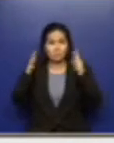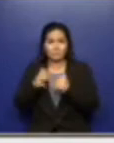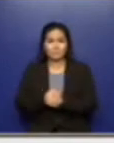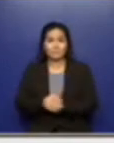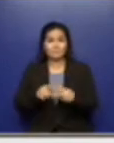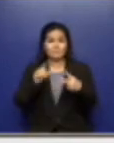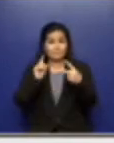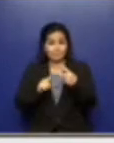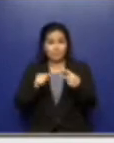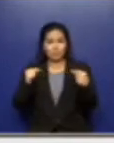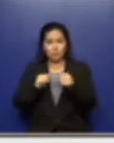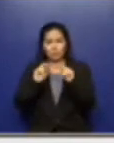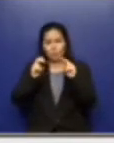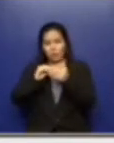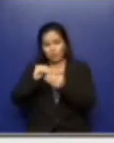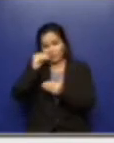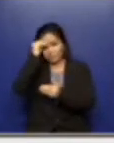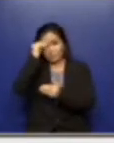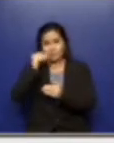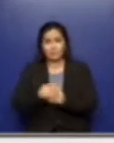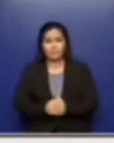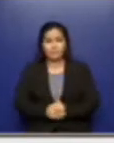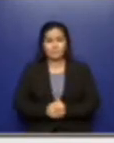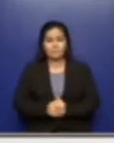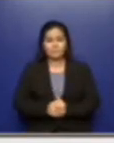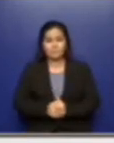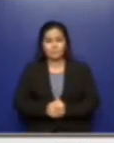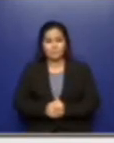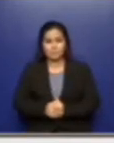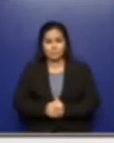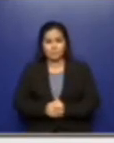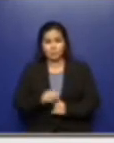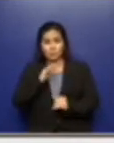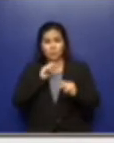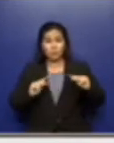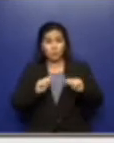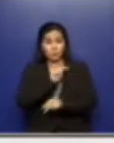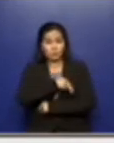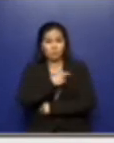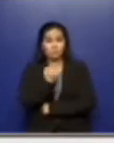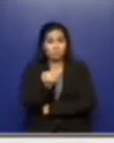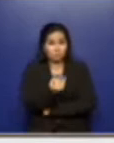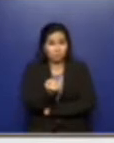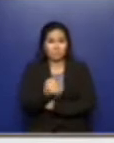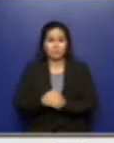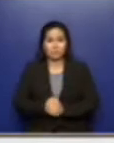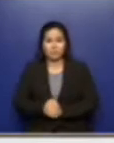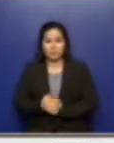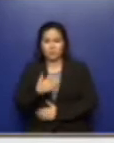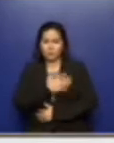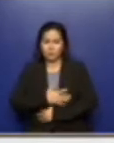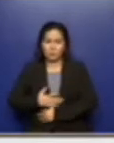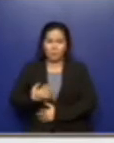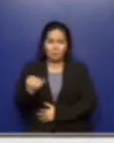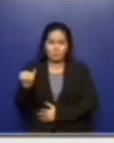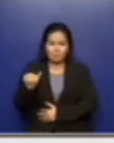เรื่องการศึกษาถ้าสาธารณสุขไม่ดีสุขภาพไม่ส